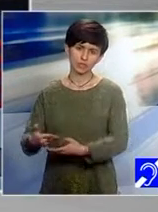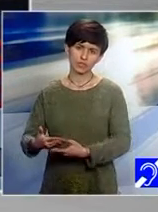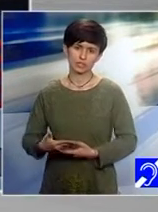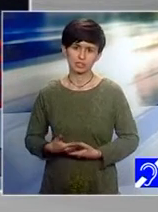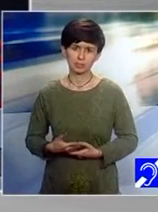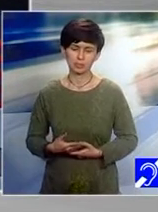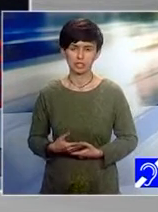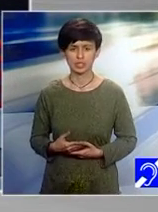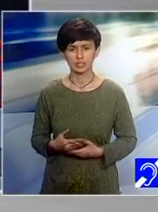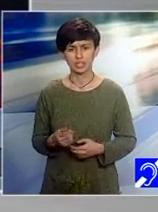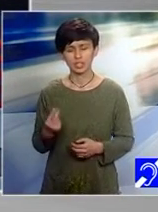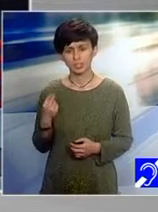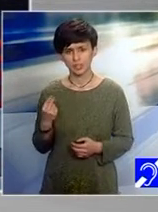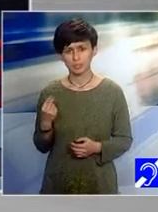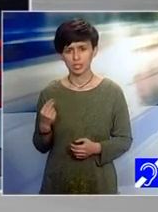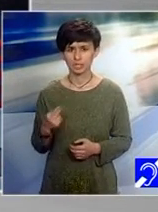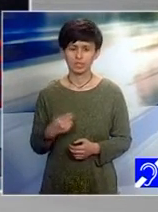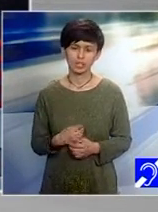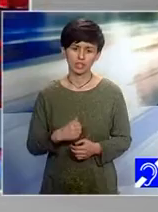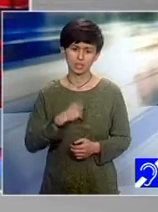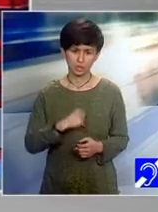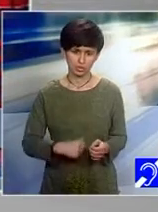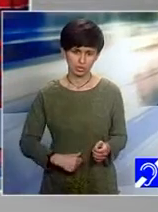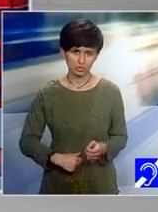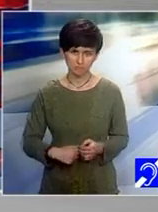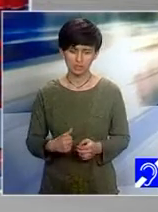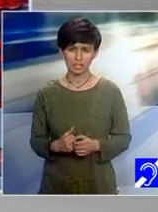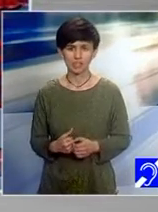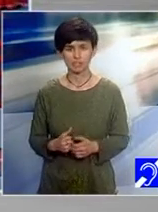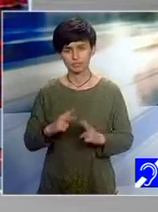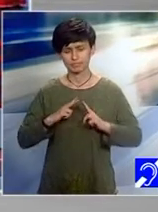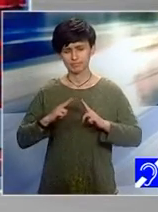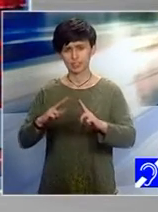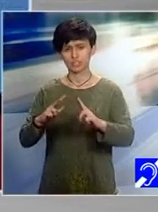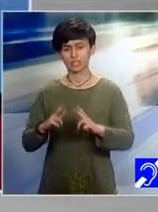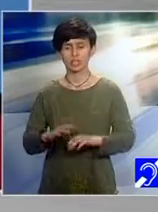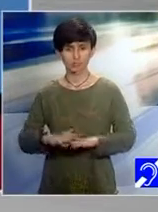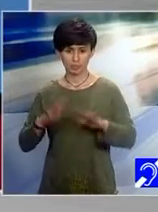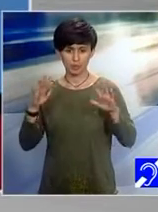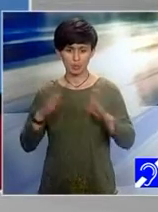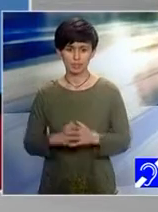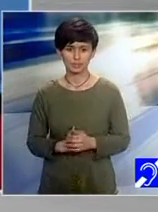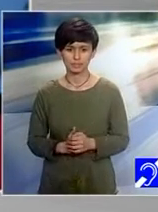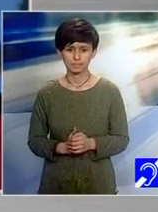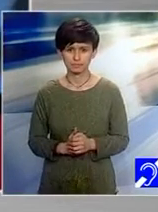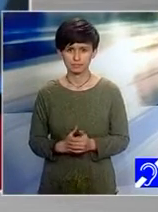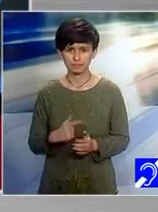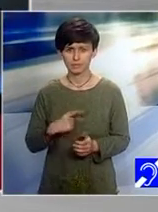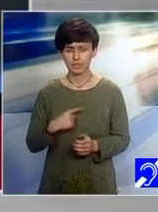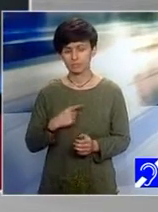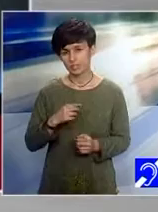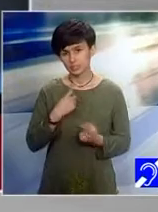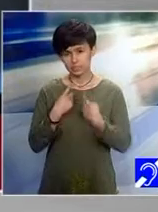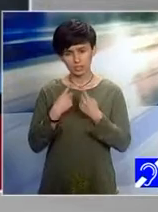la Constanța, atunci tragedia ar fi fost multiplicată. Da, este o discuție care cumva se actualizează